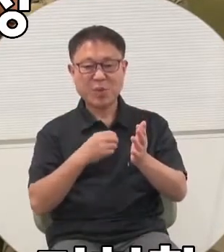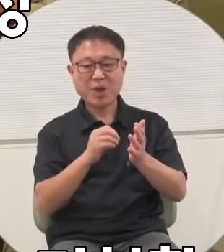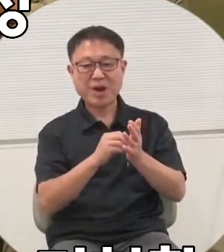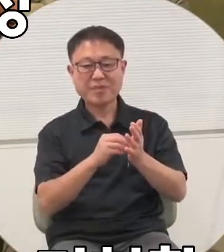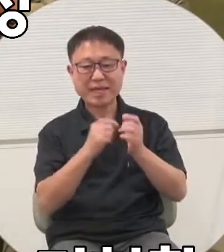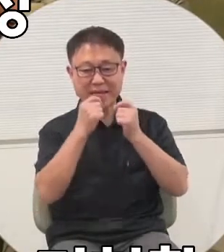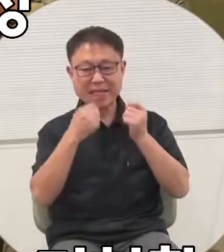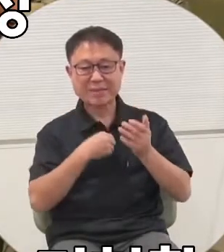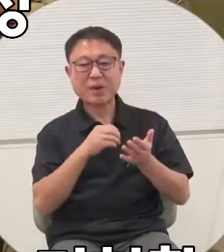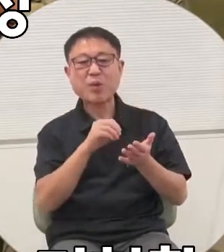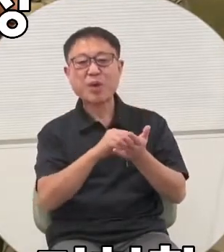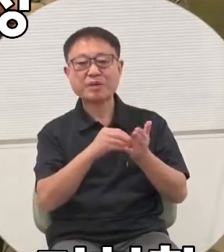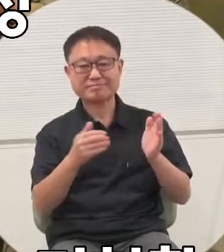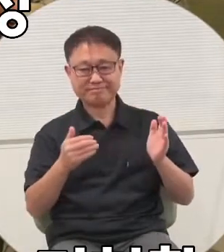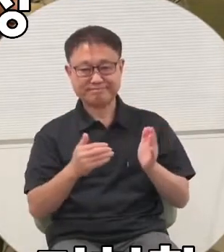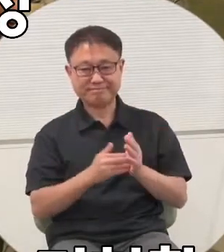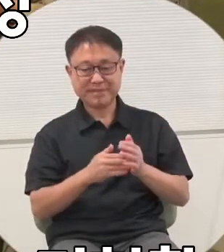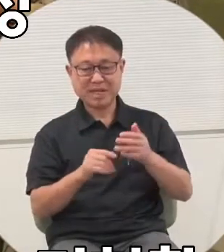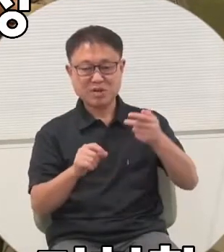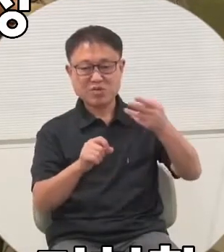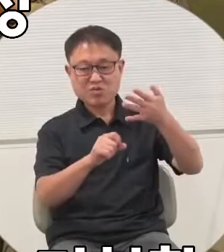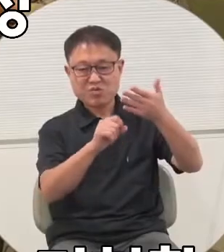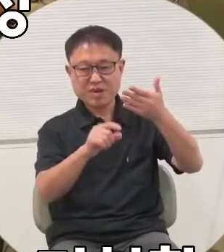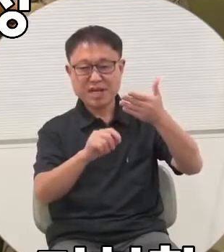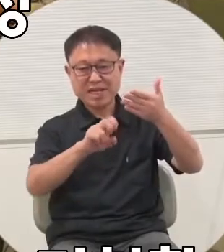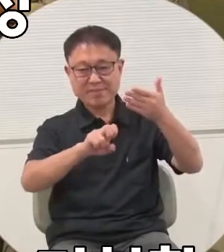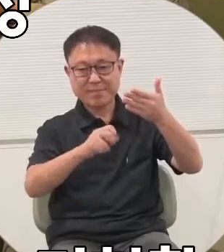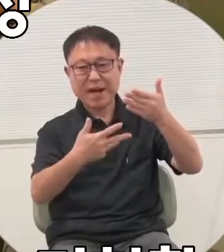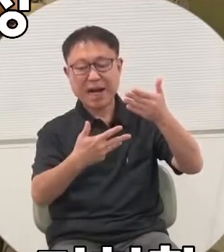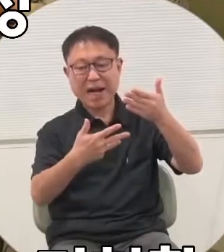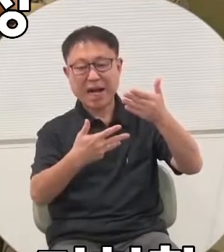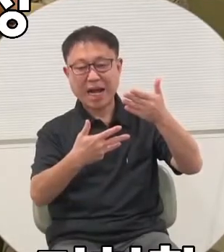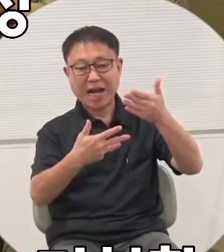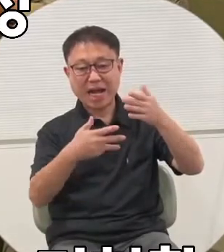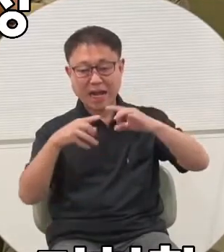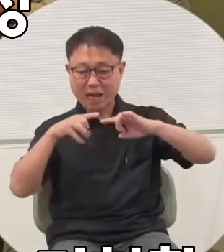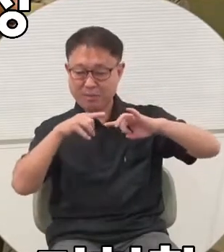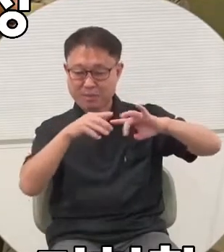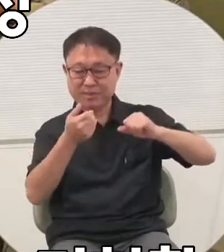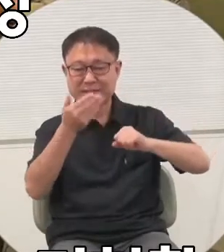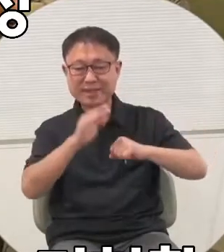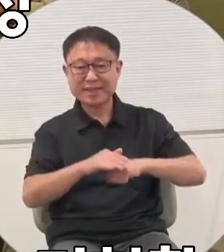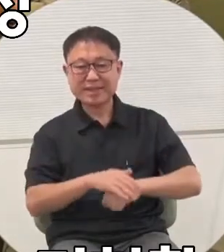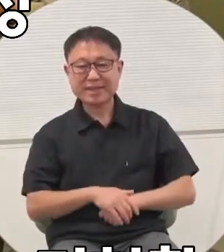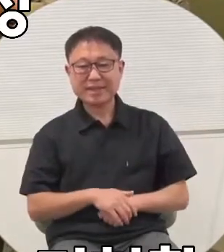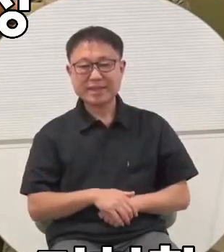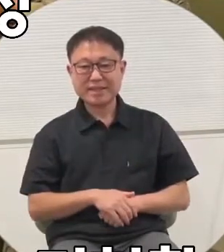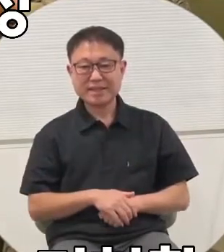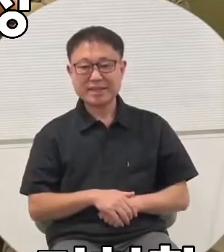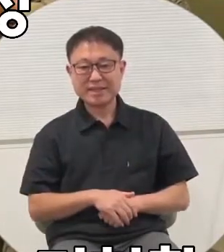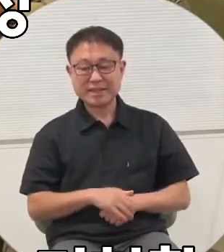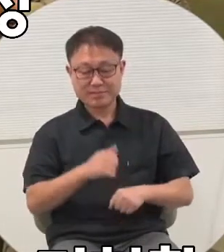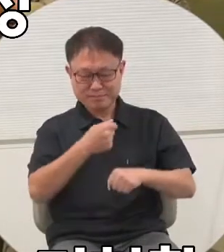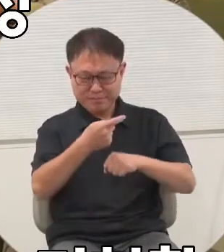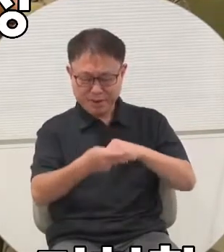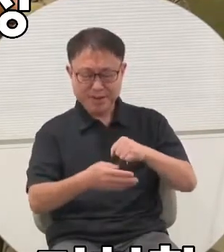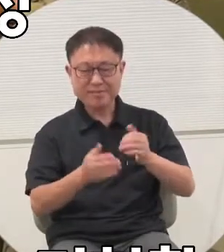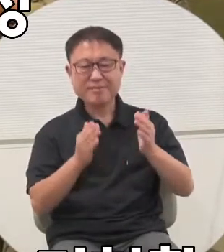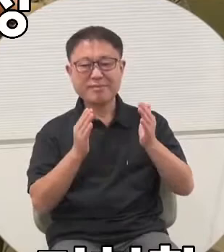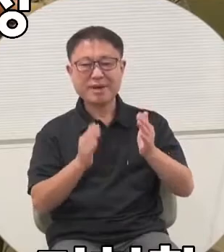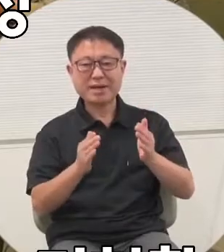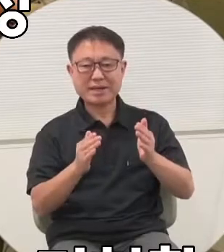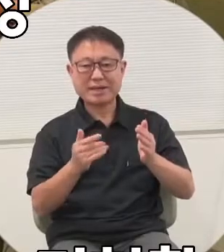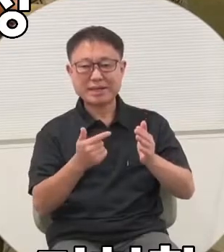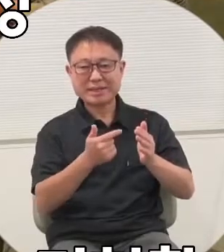회원이기도 하고 그렇습니다. 그 9월 28일 날 제가 생중계했는데 저희가 그 한 몇 년 만에 굉장히